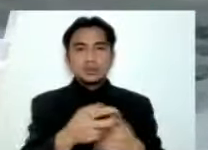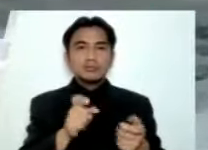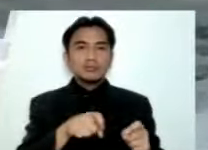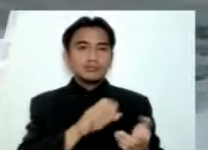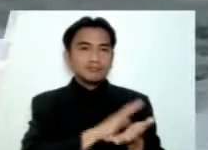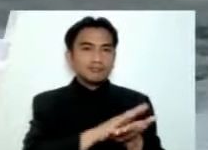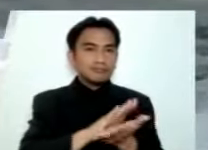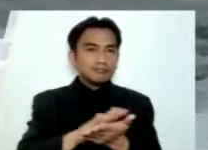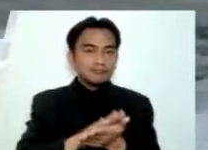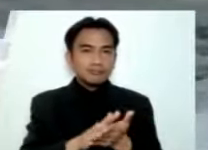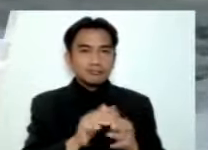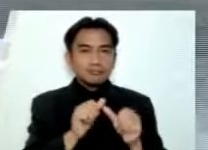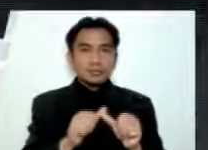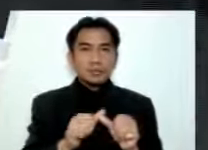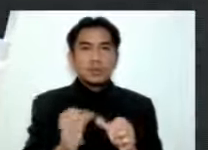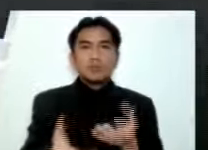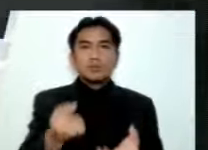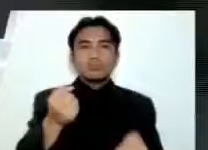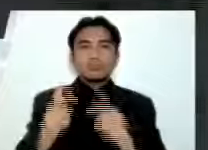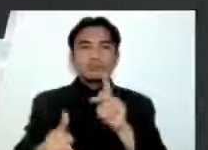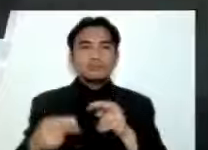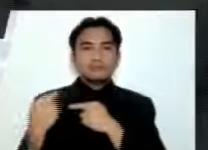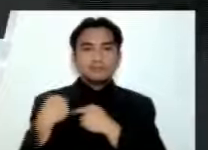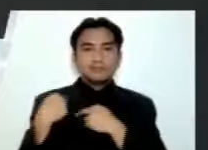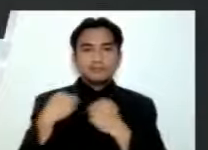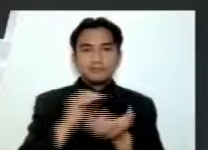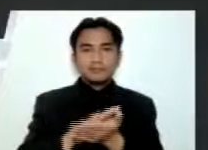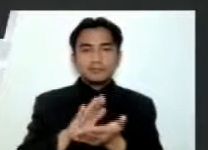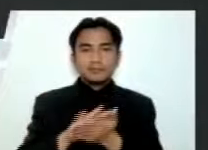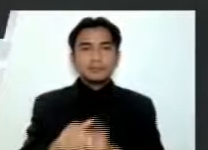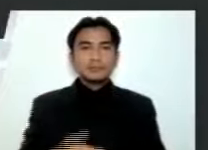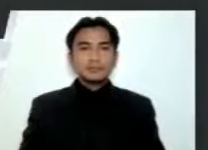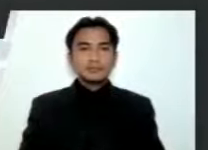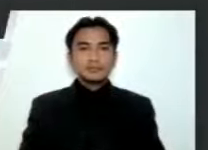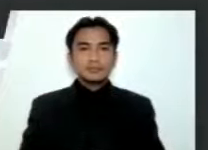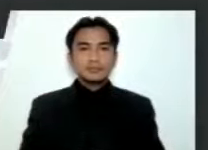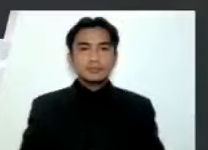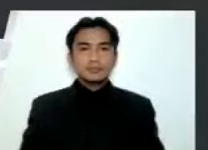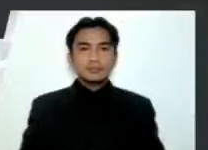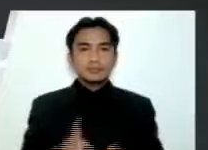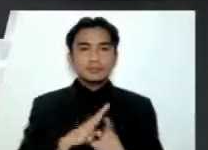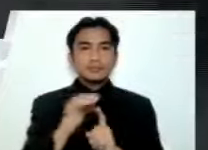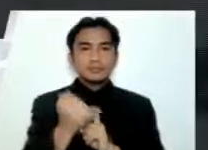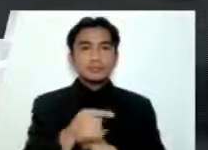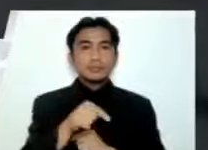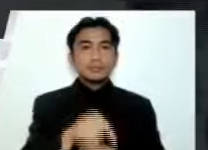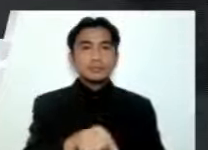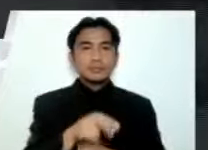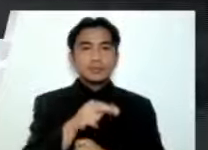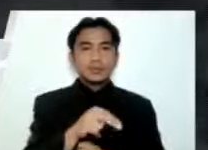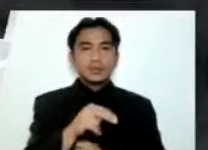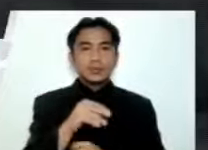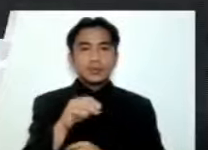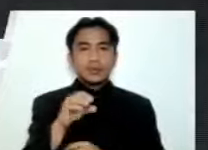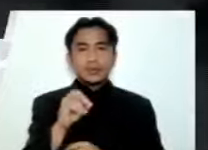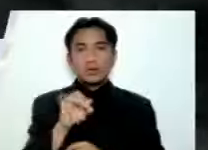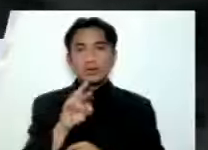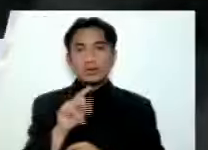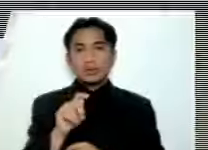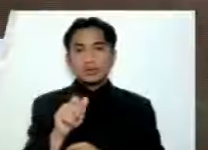Kanya-kanya ring linis ang mga residente sa barangay Mabigo sa Canlaon City, Negros Oriental. Humalo ang lahar sa ilog ng